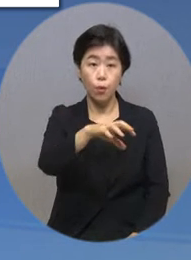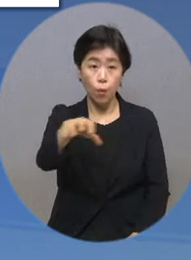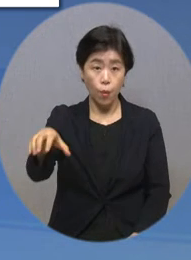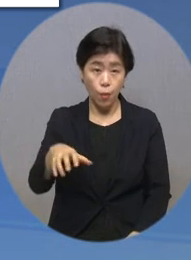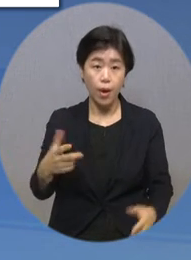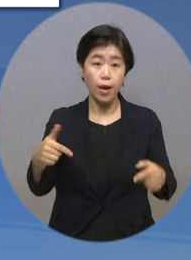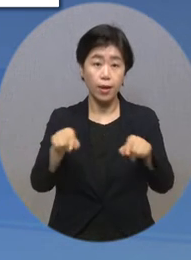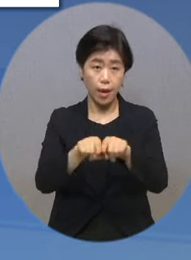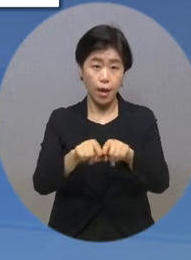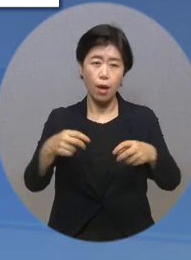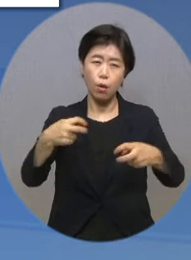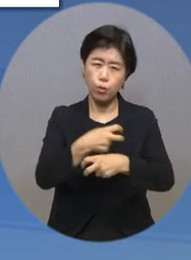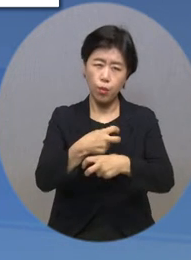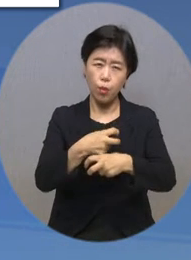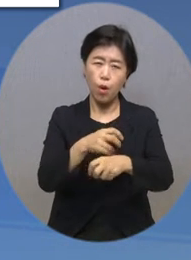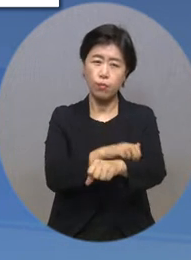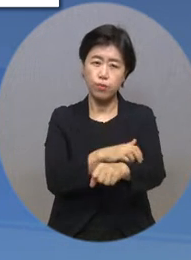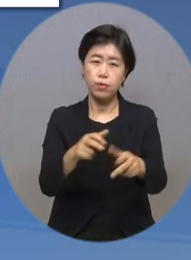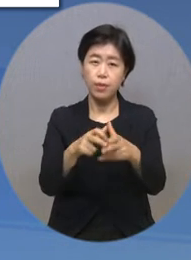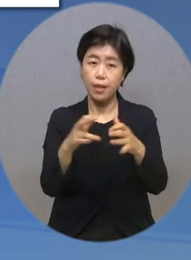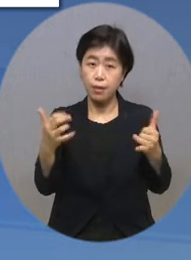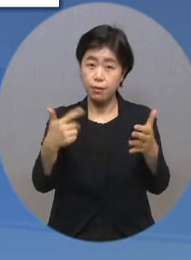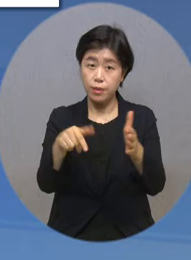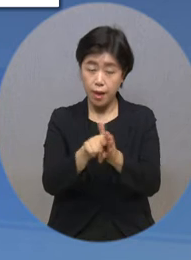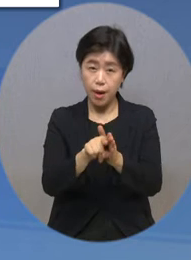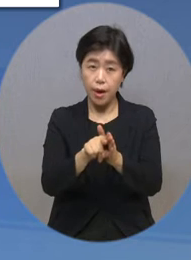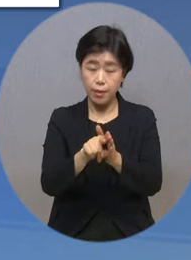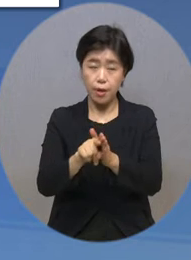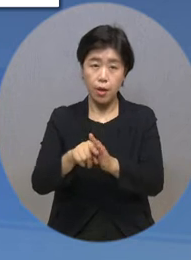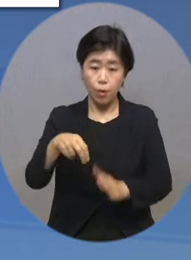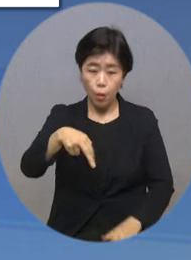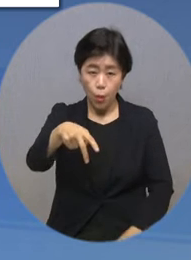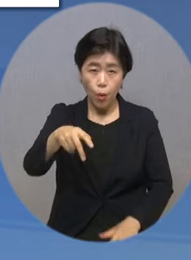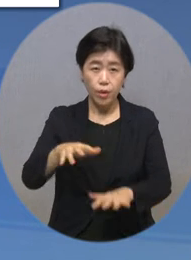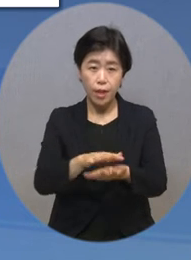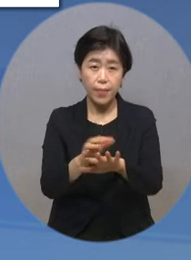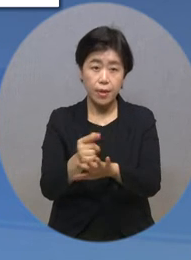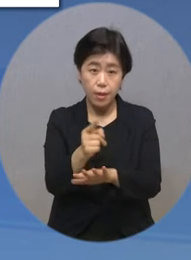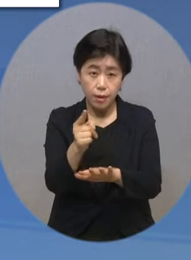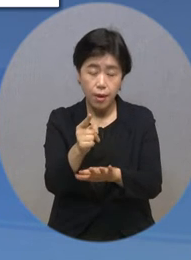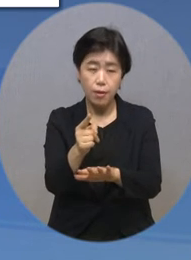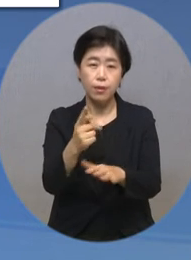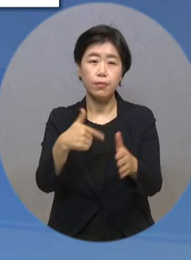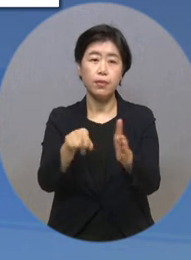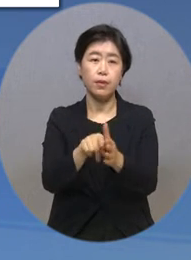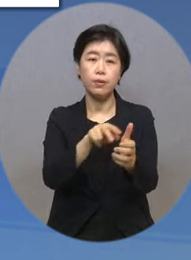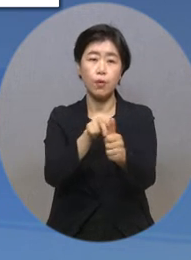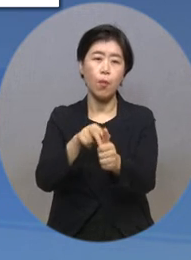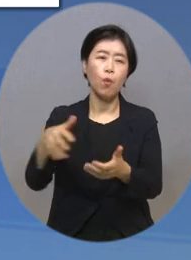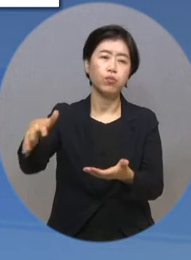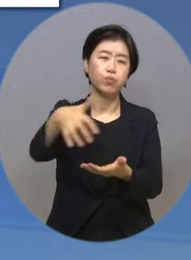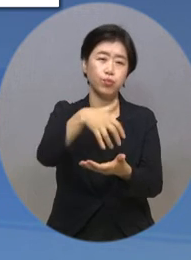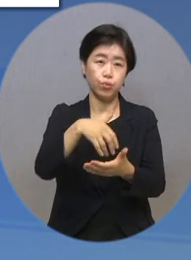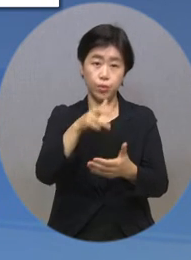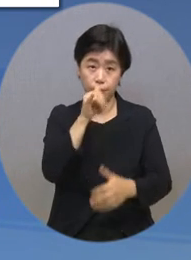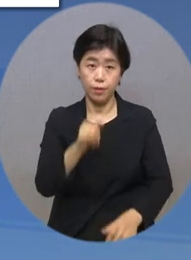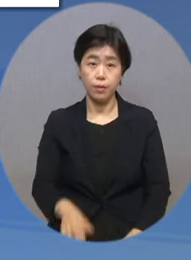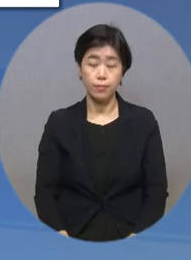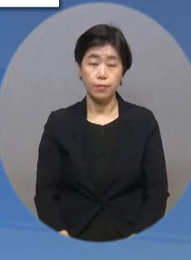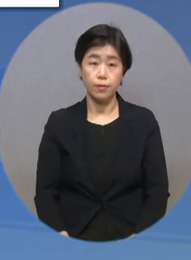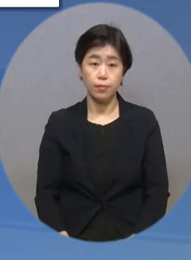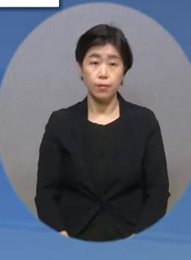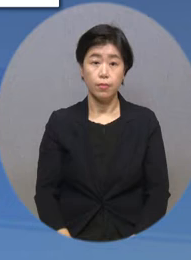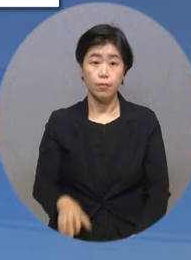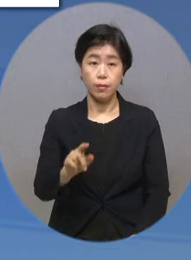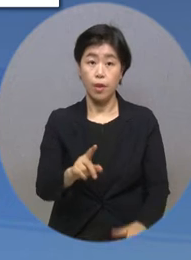함께 교통약자 장애인을 위한 도보 내비게이션에 필요한 빅데이터 구축을 확대합니다. 공단이 이번에